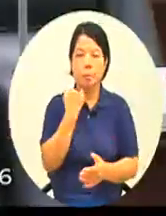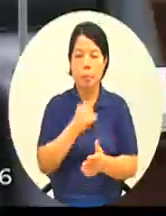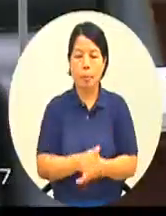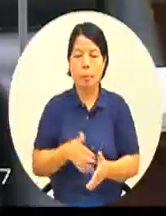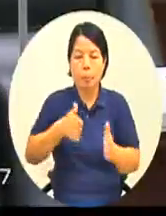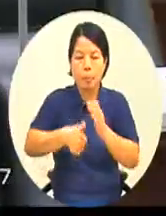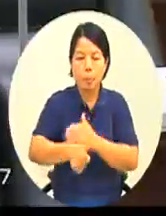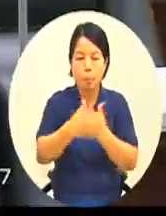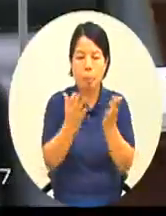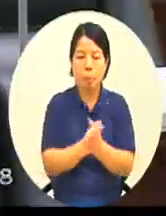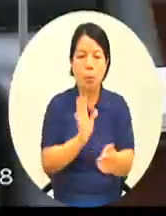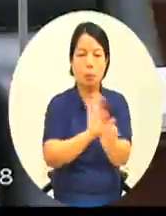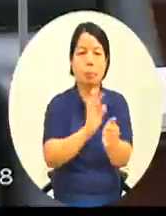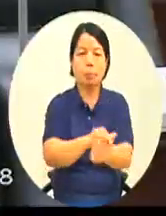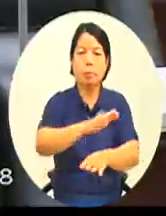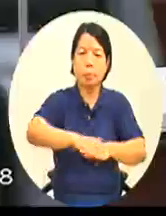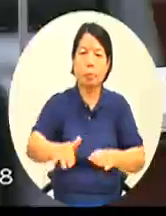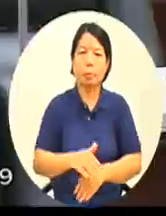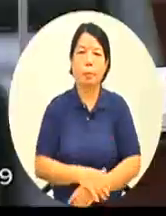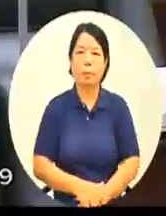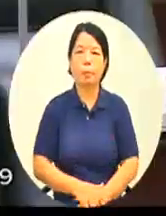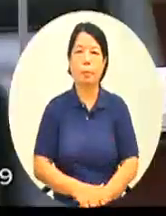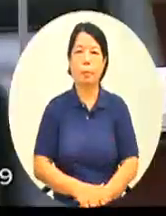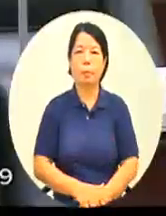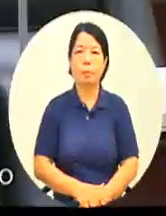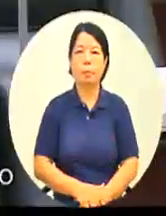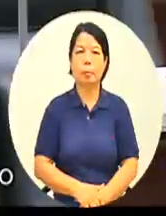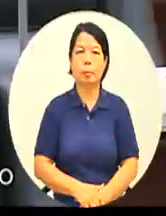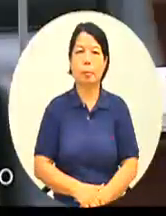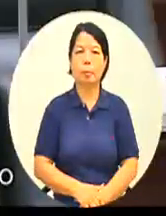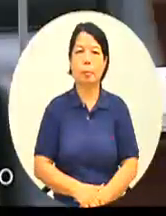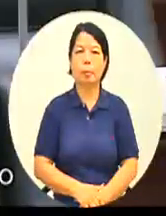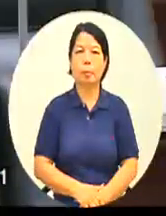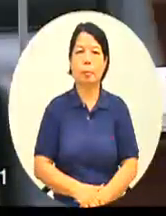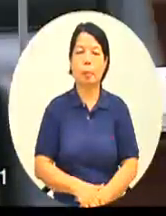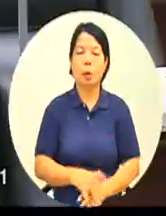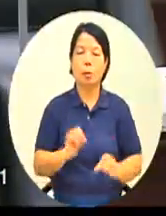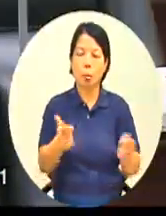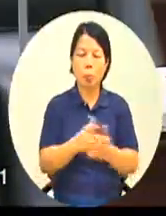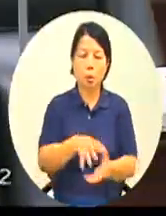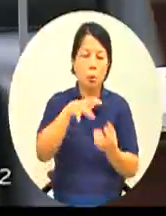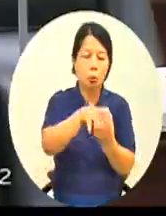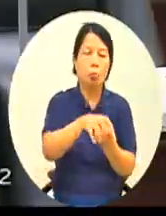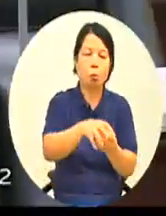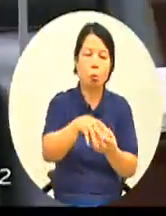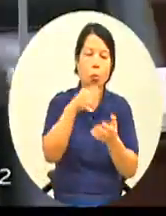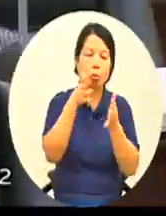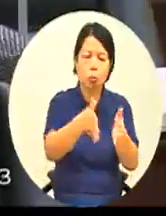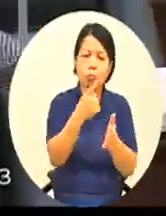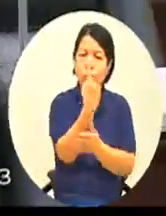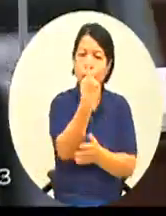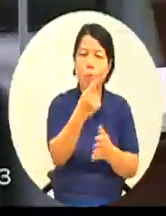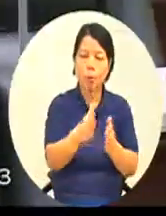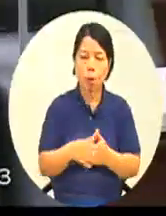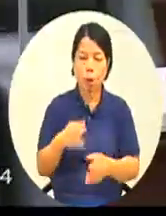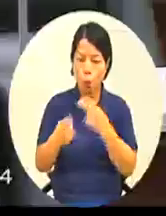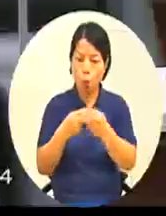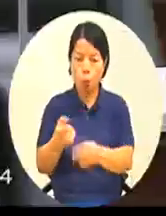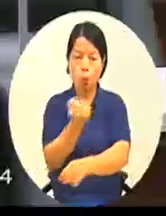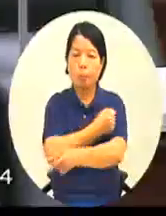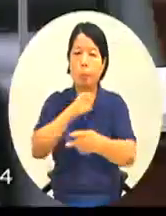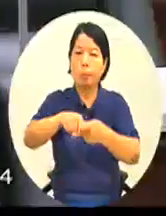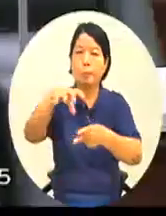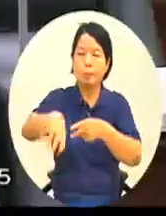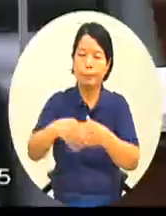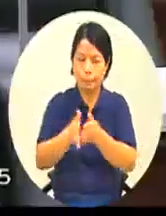而伸出援手。所以我想重点的不是发便当，重点是我们怎么跟劳工局合作来针对